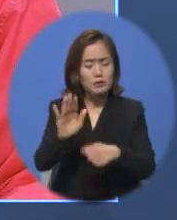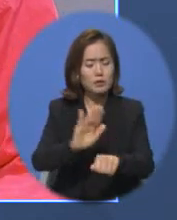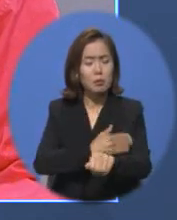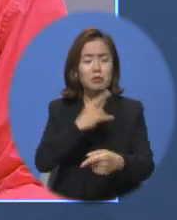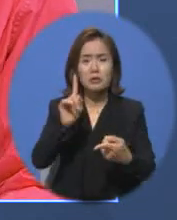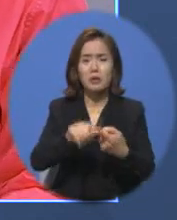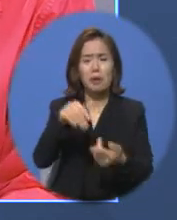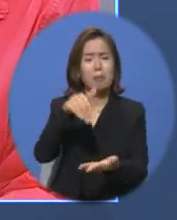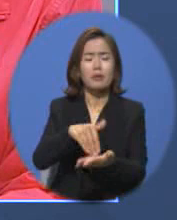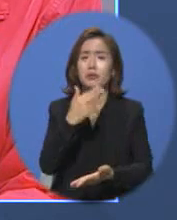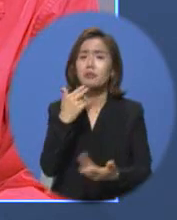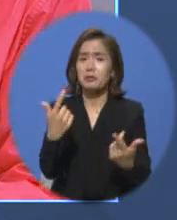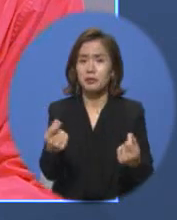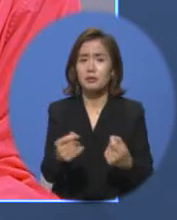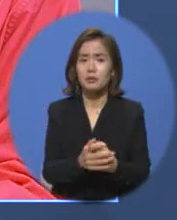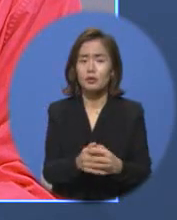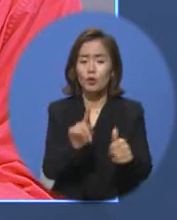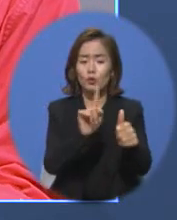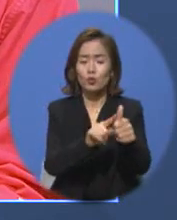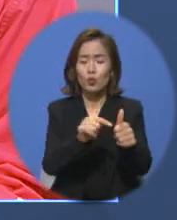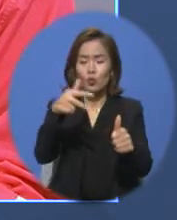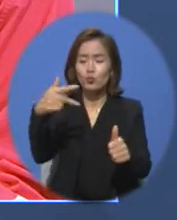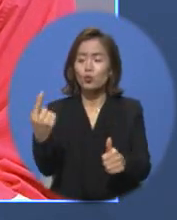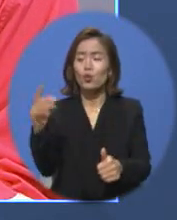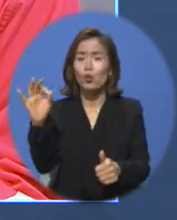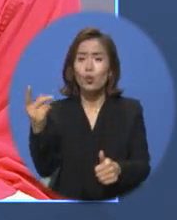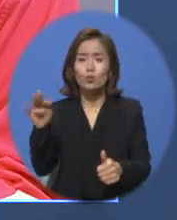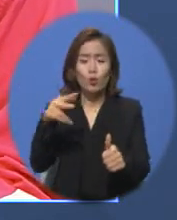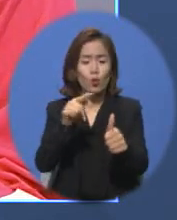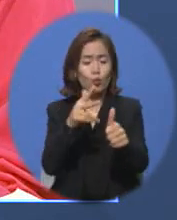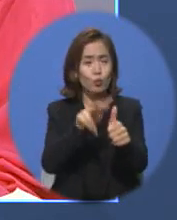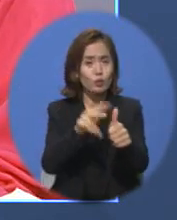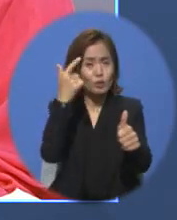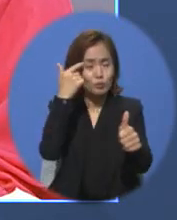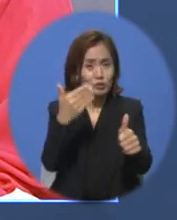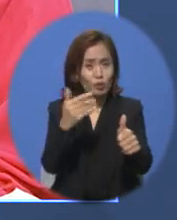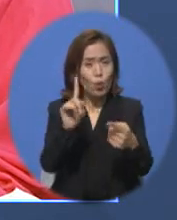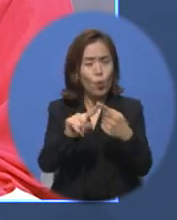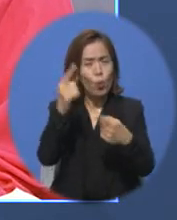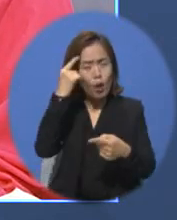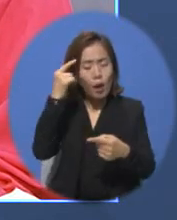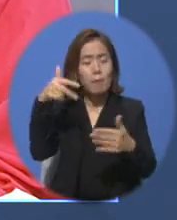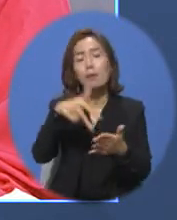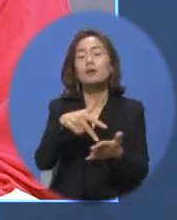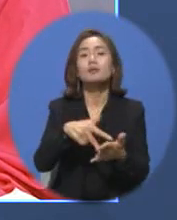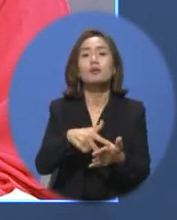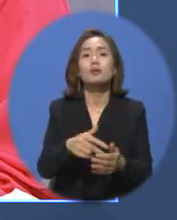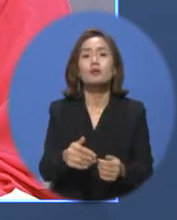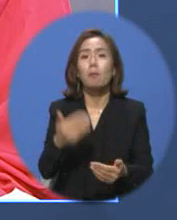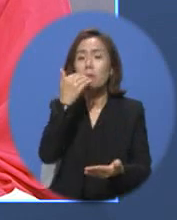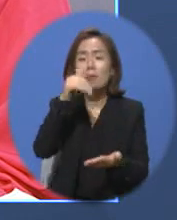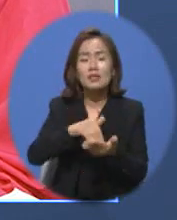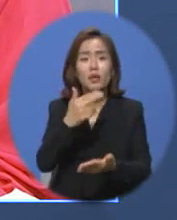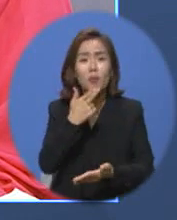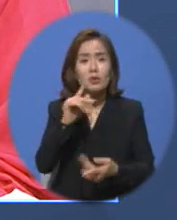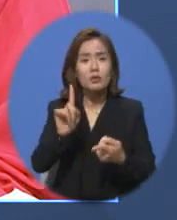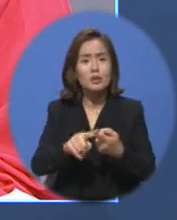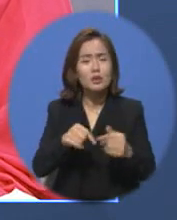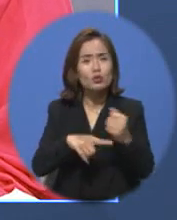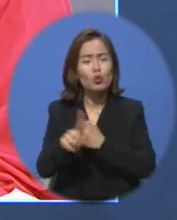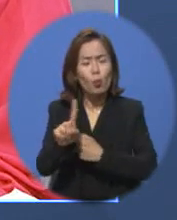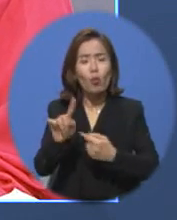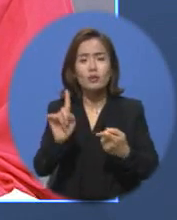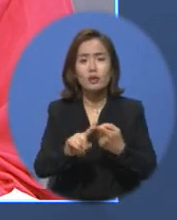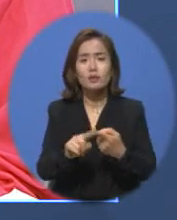. 조섭의원님께 ​​여쭤보고싶습니다. 왜반사된모습이없을까요?저것. 답변해주세요.이유는